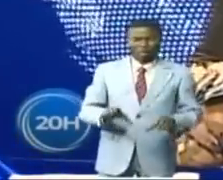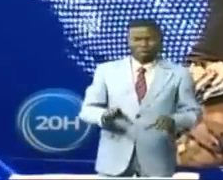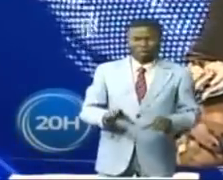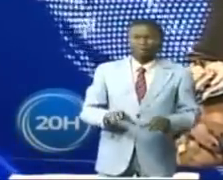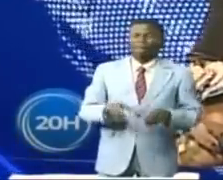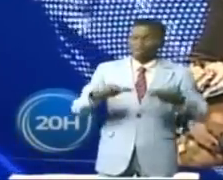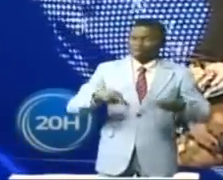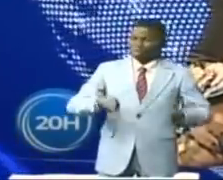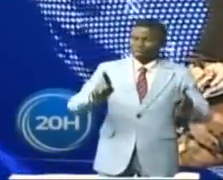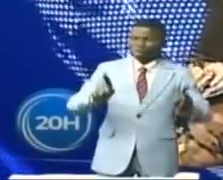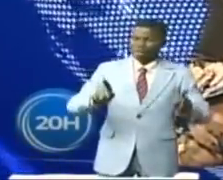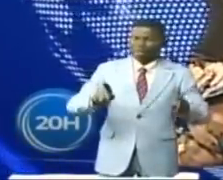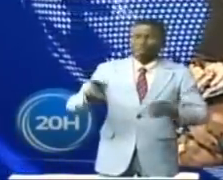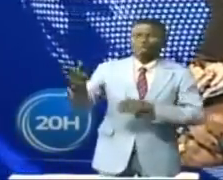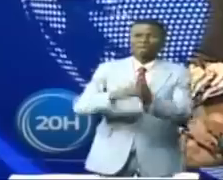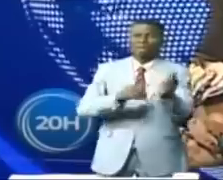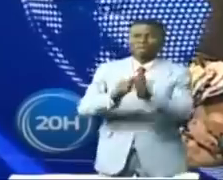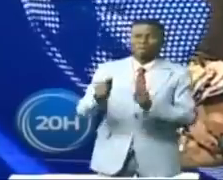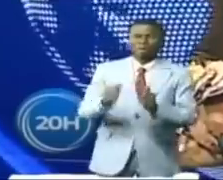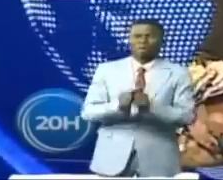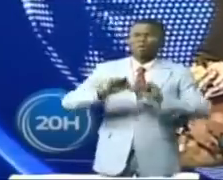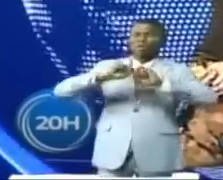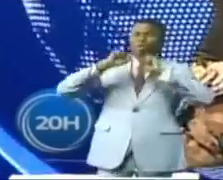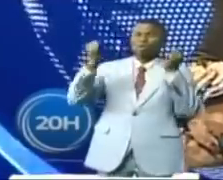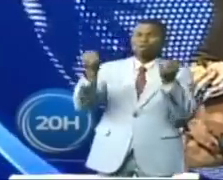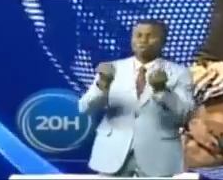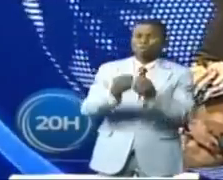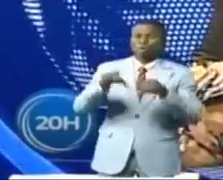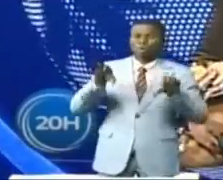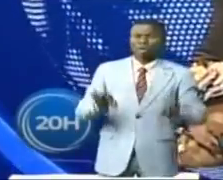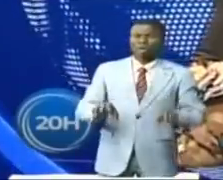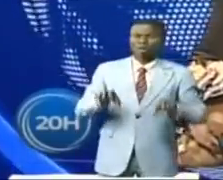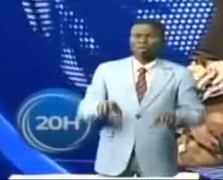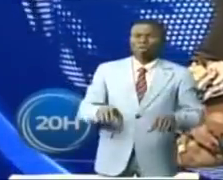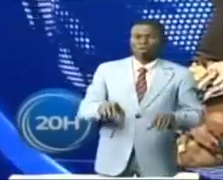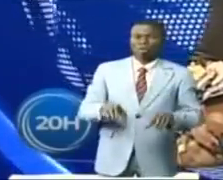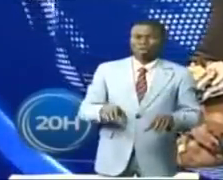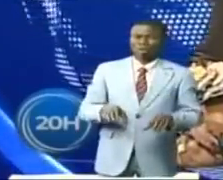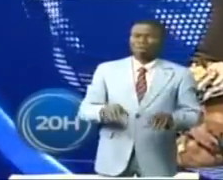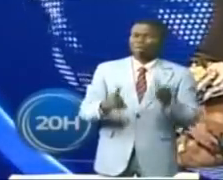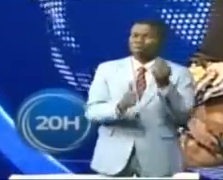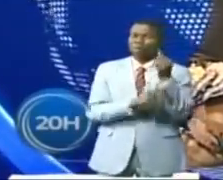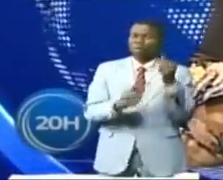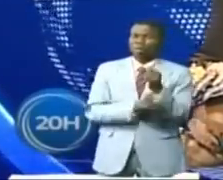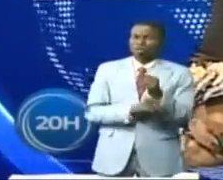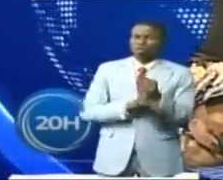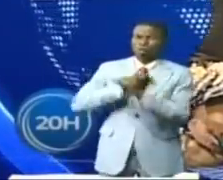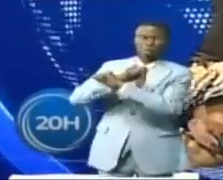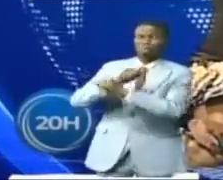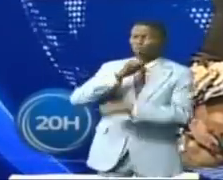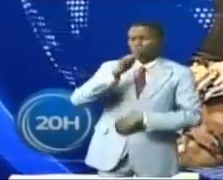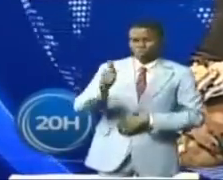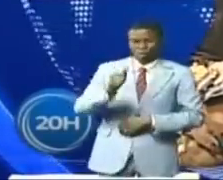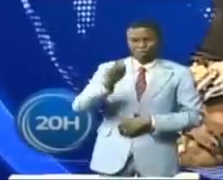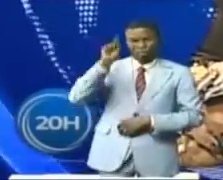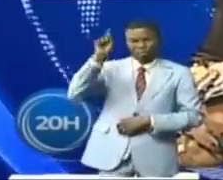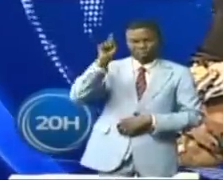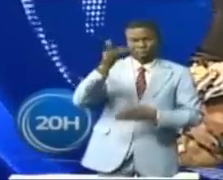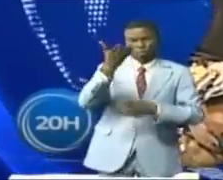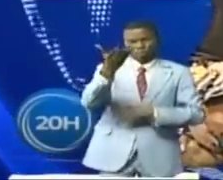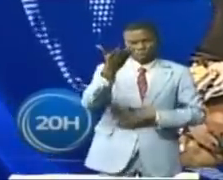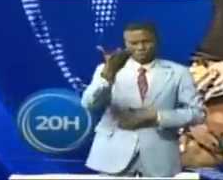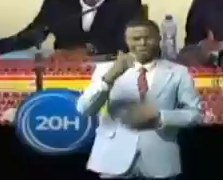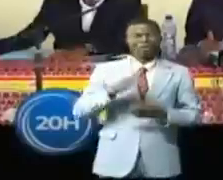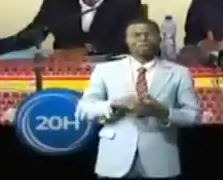vilain plaisir de déstabiliser la sauvegarde et l'intégrité du territoire national. Personne ne sera épargné, comme nous témoigne Blaise Boko qui est dans